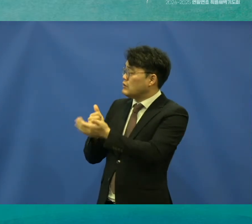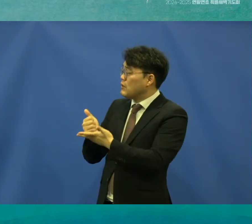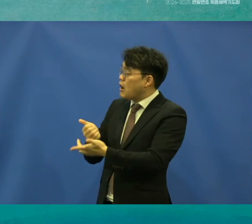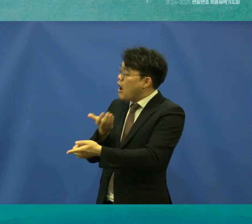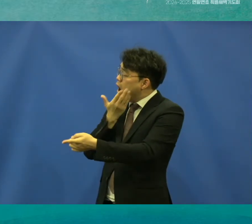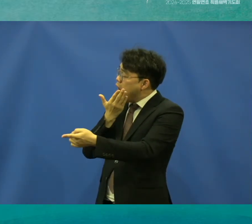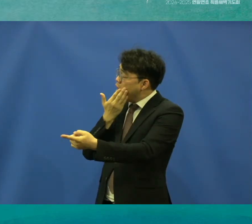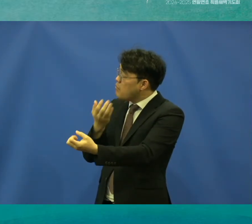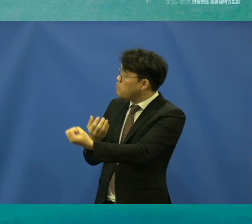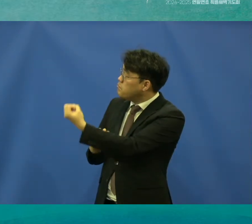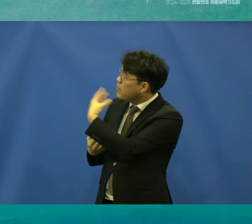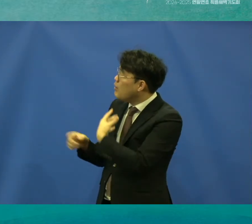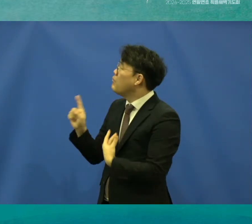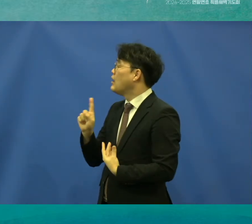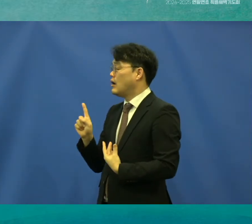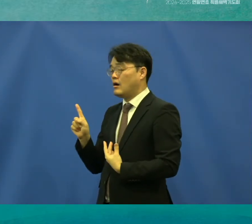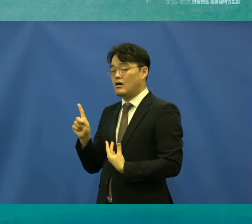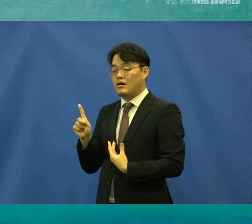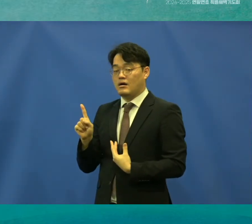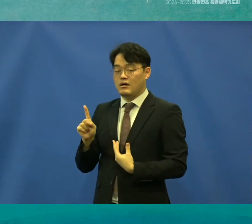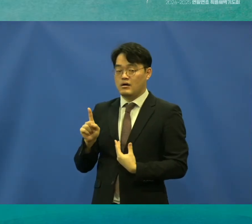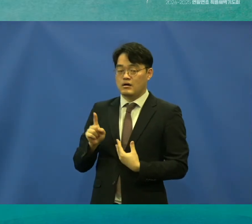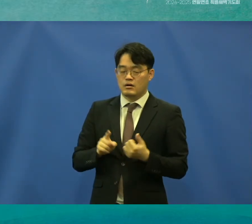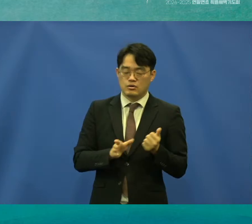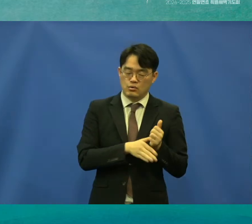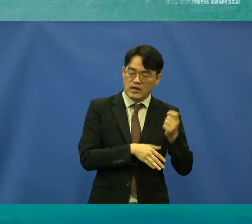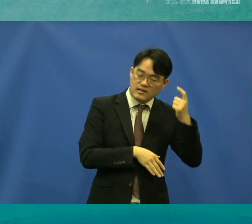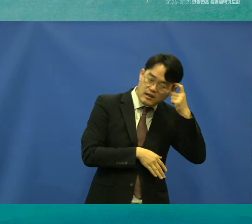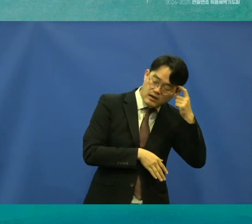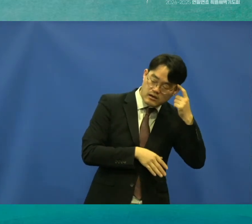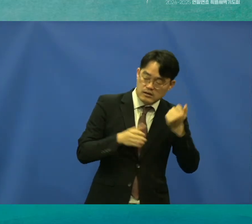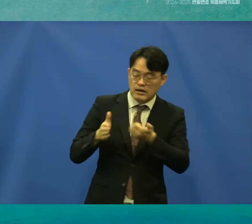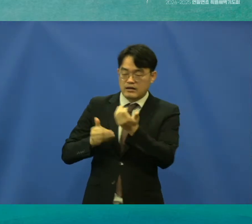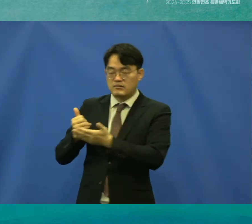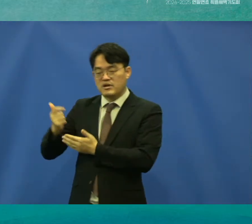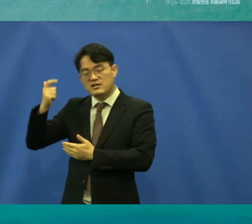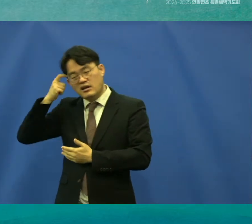여기에서 요나와 하나님 사이에 일어나는 논쟁 지점입니다.